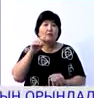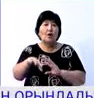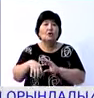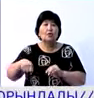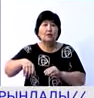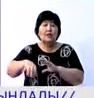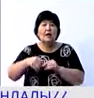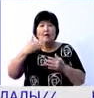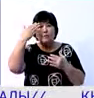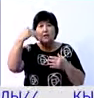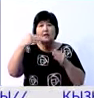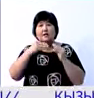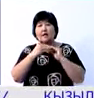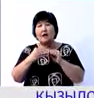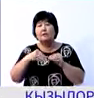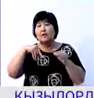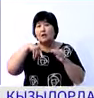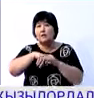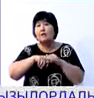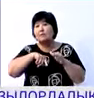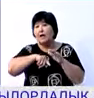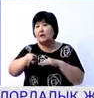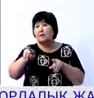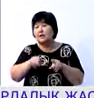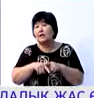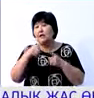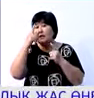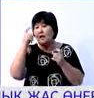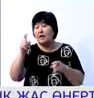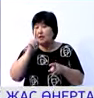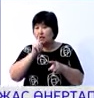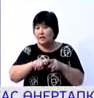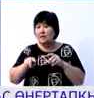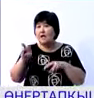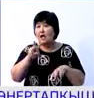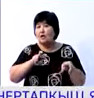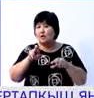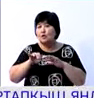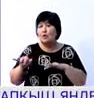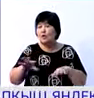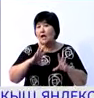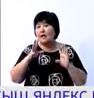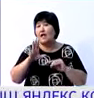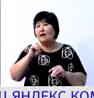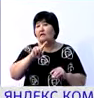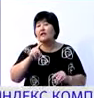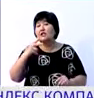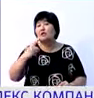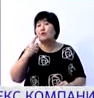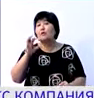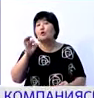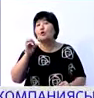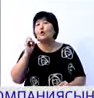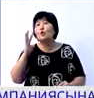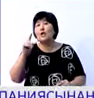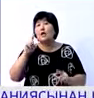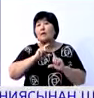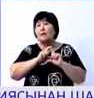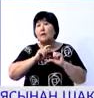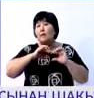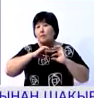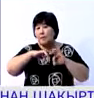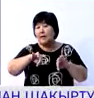белгісіз автокөлікке мініп кеткендігі жөнінде хабарлама түсірген. Жедел іздестіру шараларының нәтижесінде ВАЗ-21014 маркалы